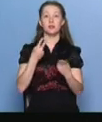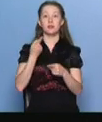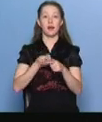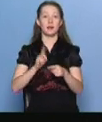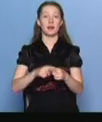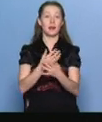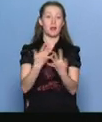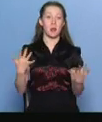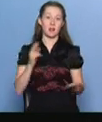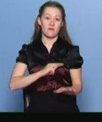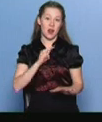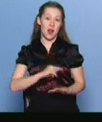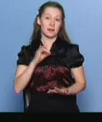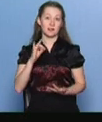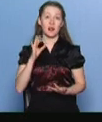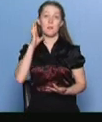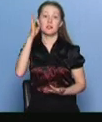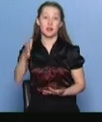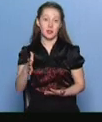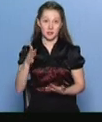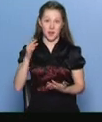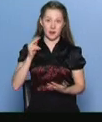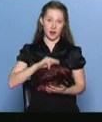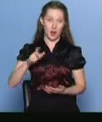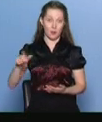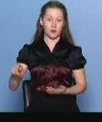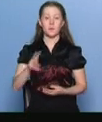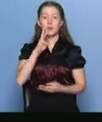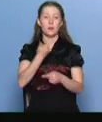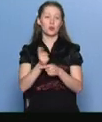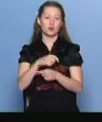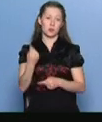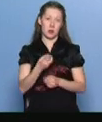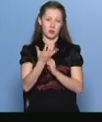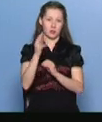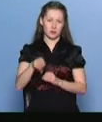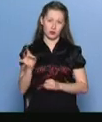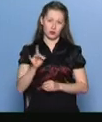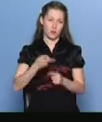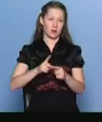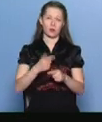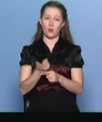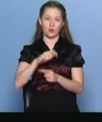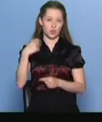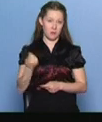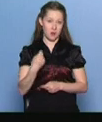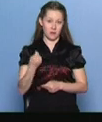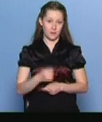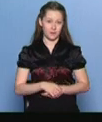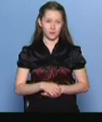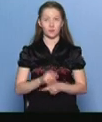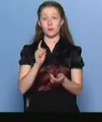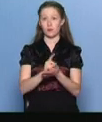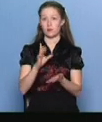и работодатели, и потенциальные работники. Зарплата очень маленькая, это 15 тысяч рублей. Это маленькая зарплата. Это как минимум